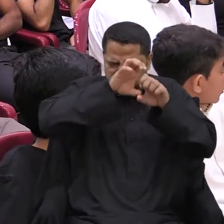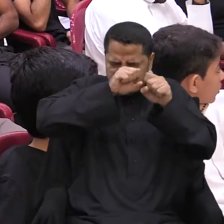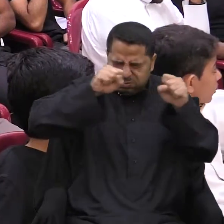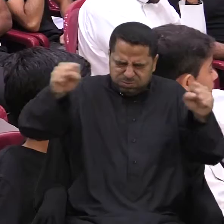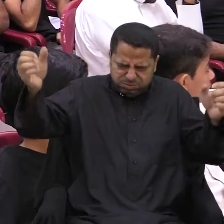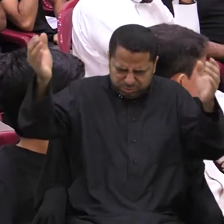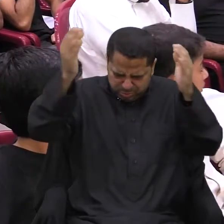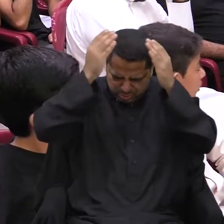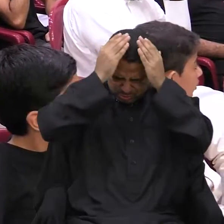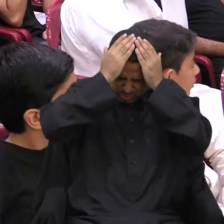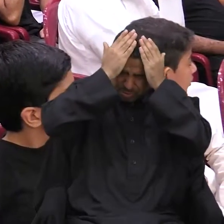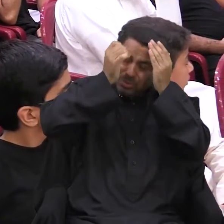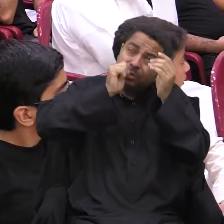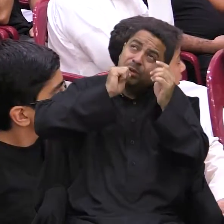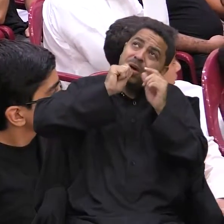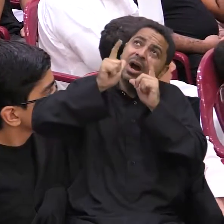وحسينا،